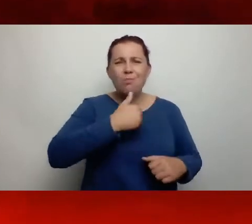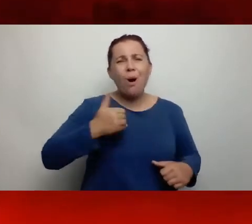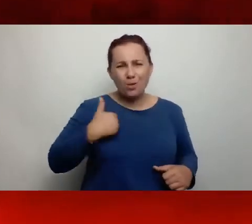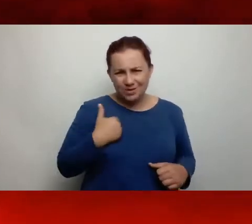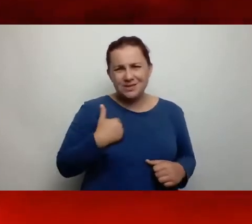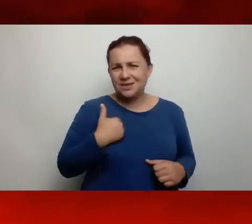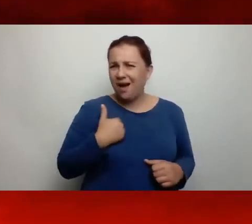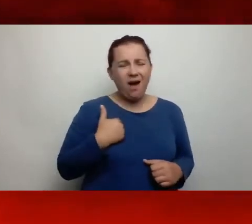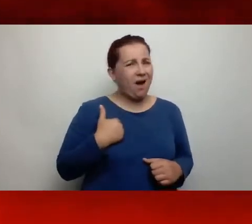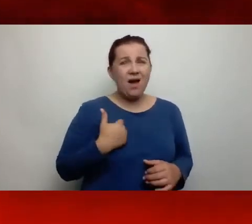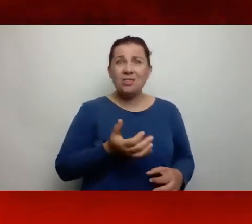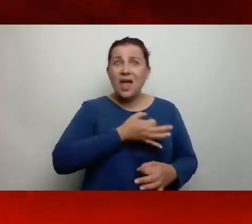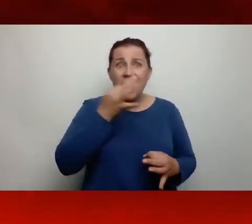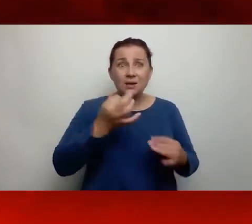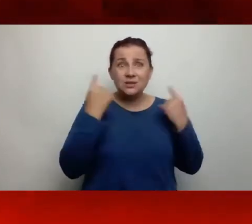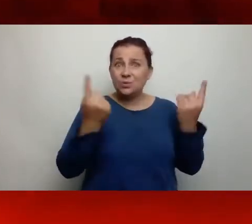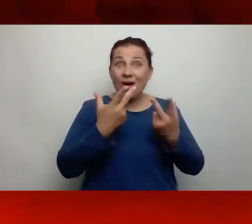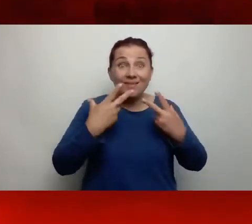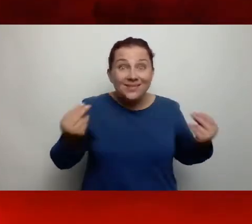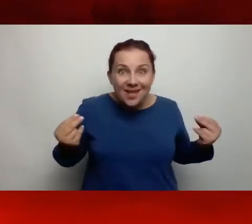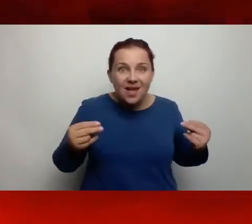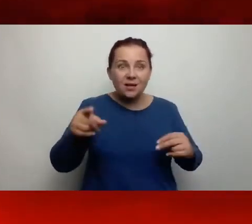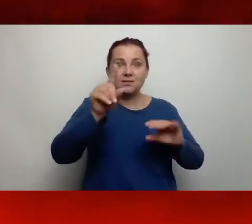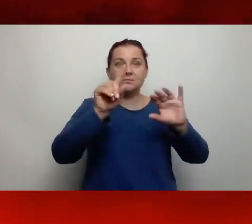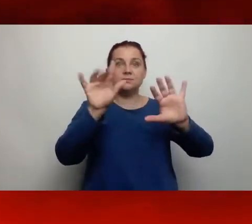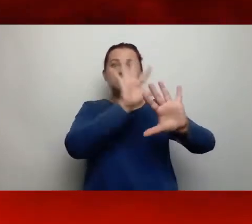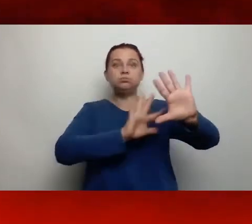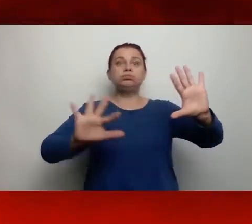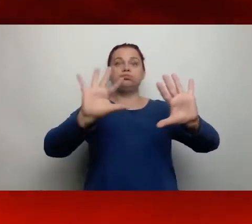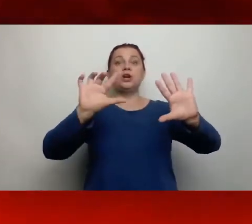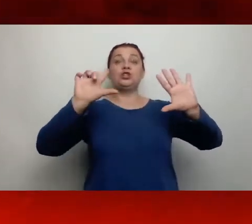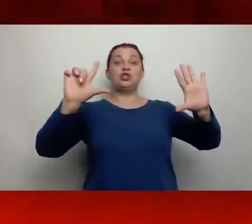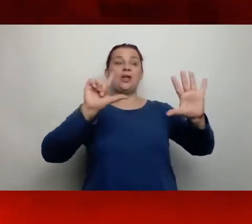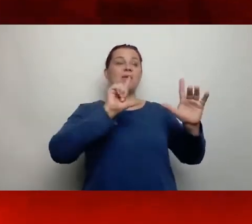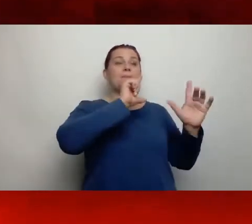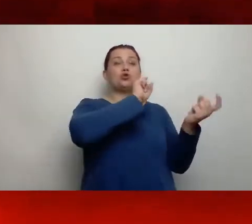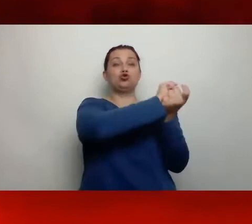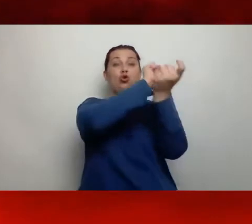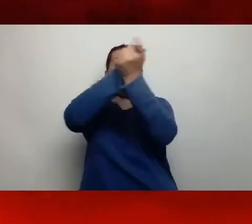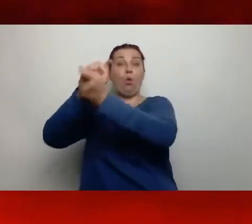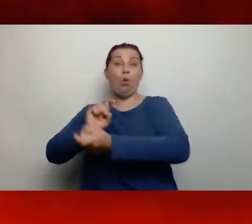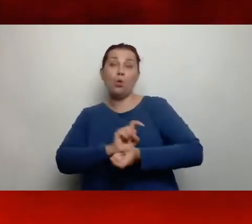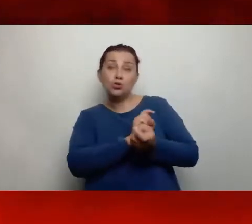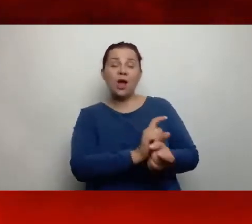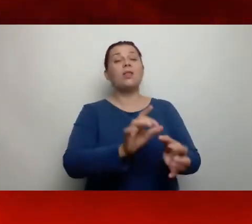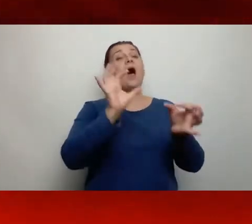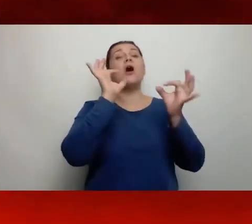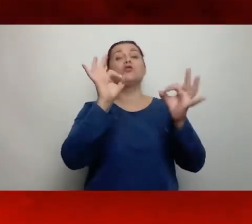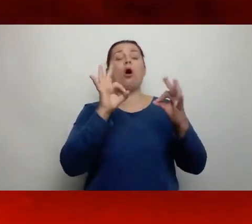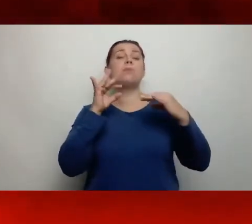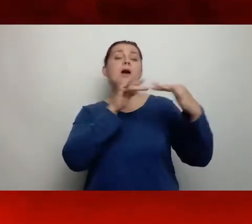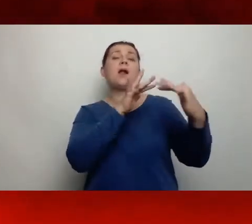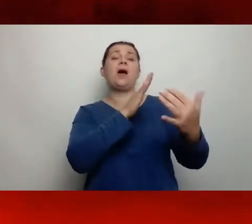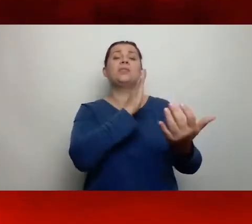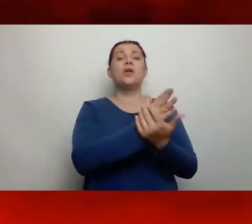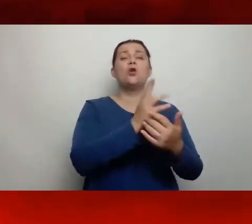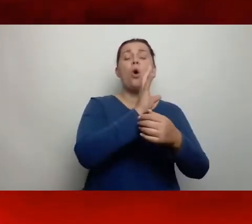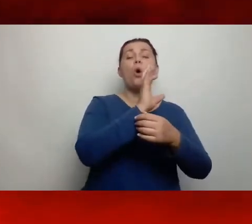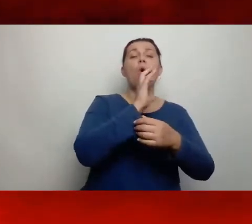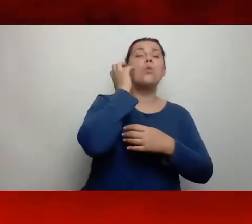7 sąsiadów, tylko z 2 dobre relacje. Tutaj chodzi oczywiście o Rumunię i Węgry, no ale z nimi granice